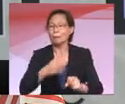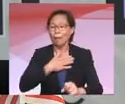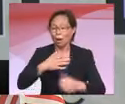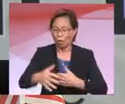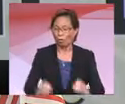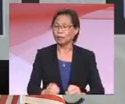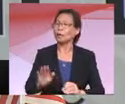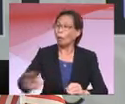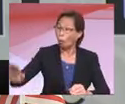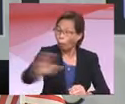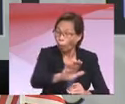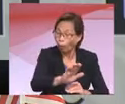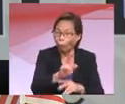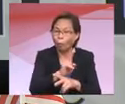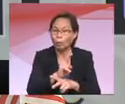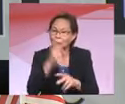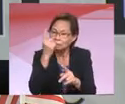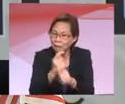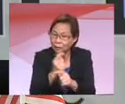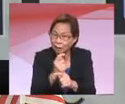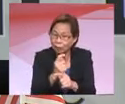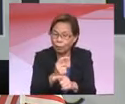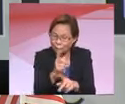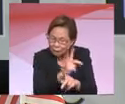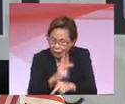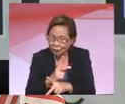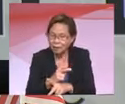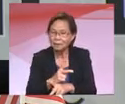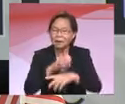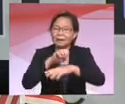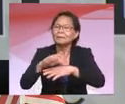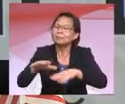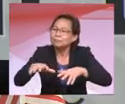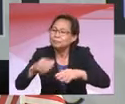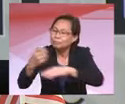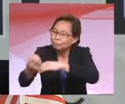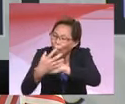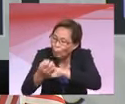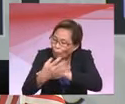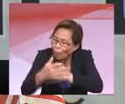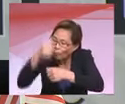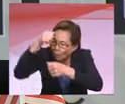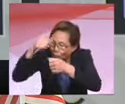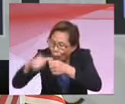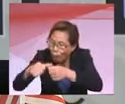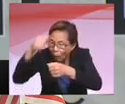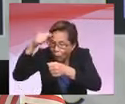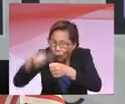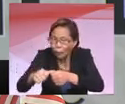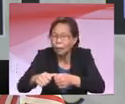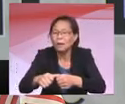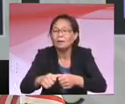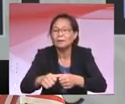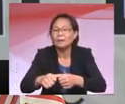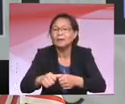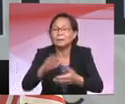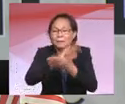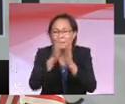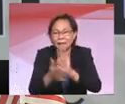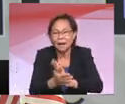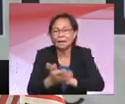kekal berwaspada dan terus patuhi saranan serta nasihat-nasihat kesihatan yang sering ditekankan.